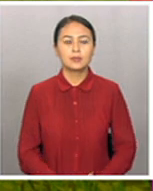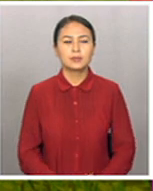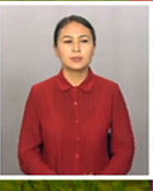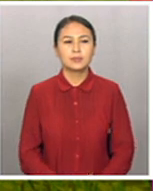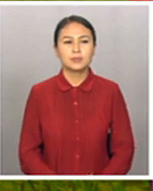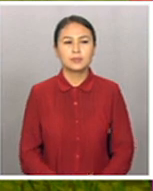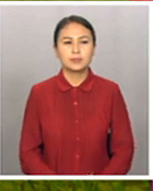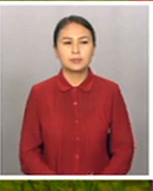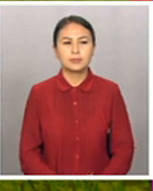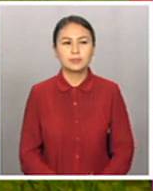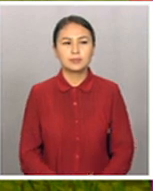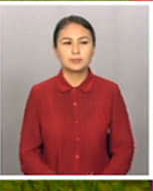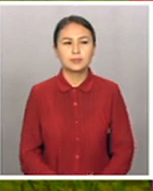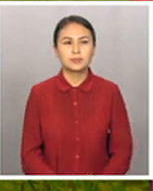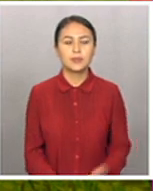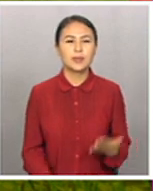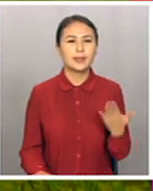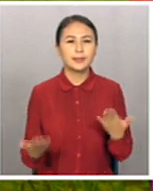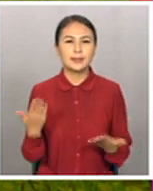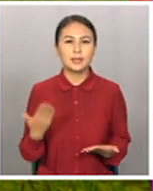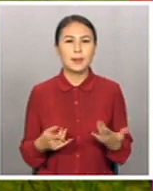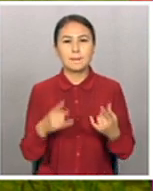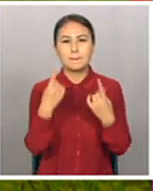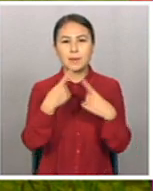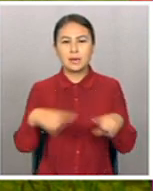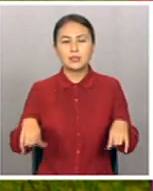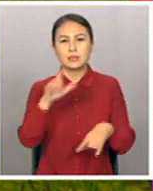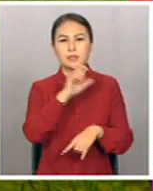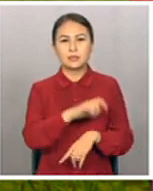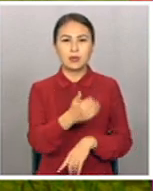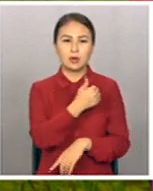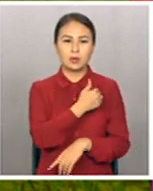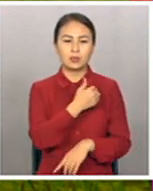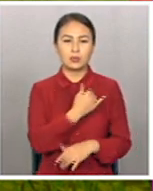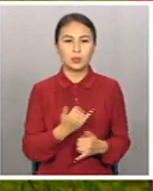Міне-міне, егер де басқалар саған жақсы қарасын,